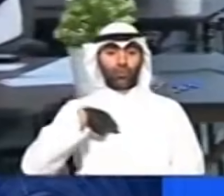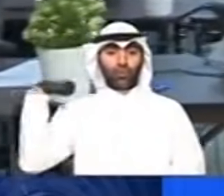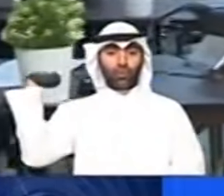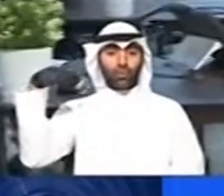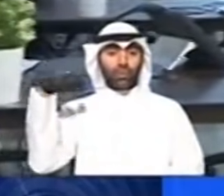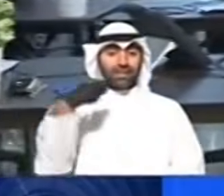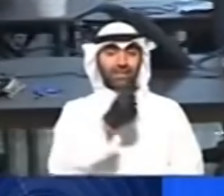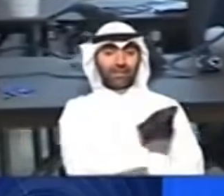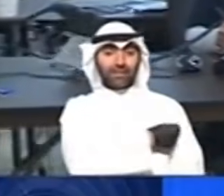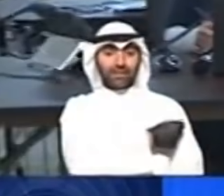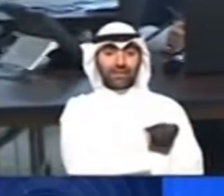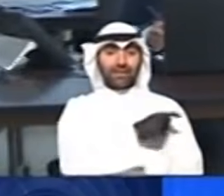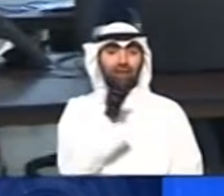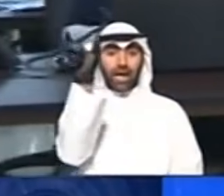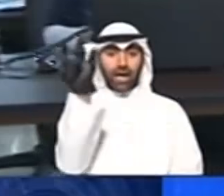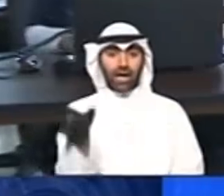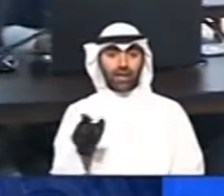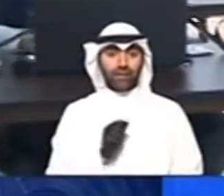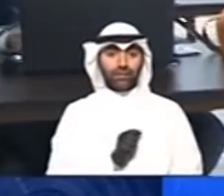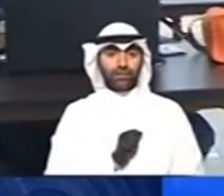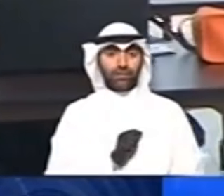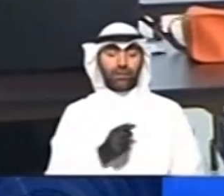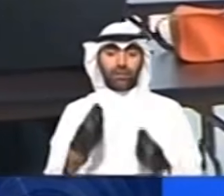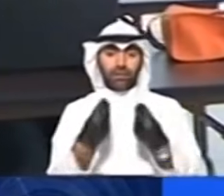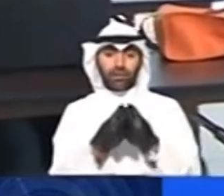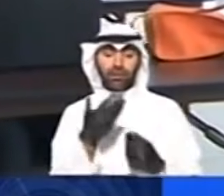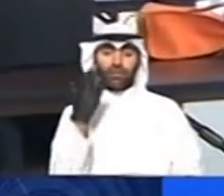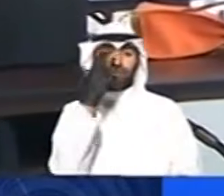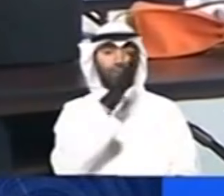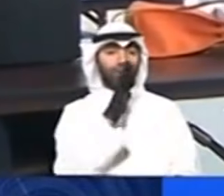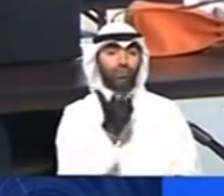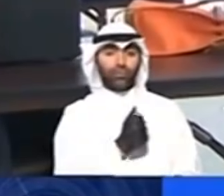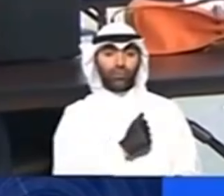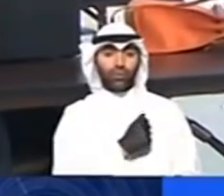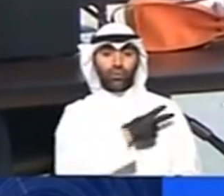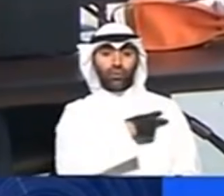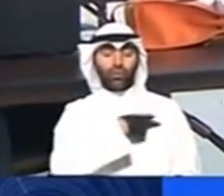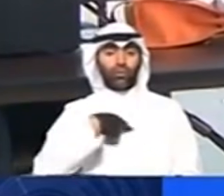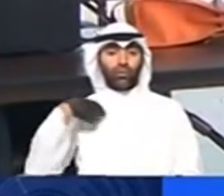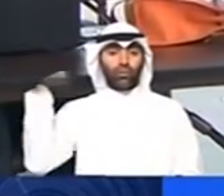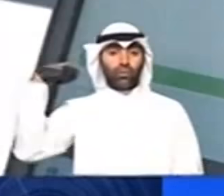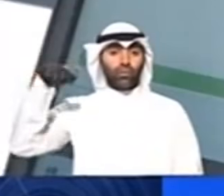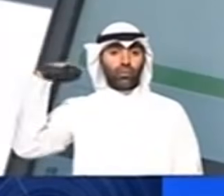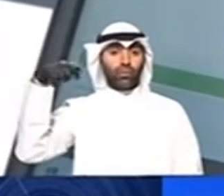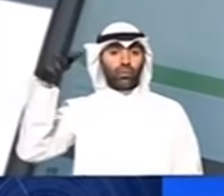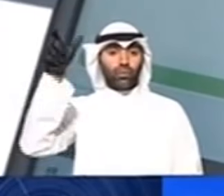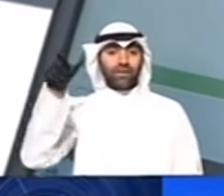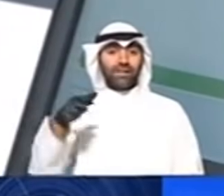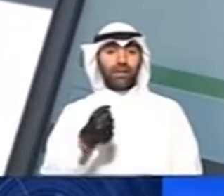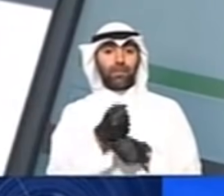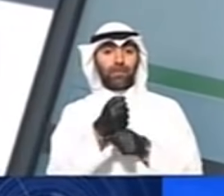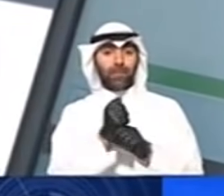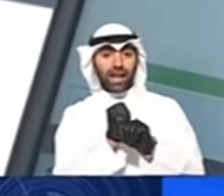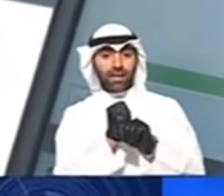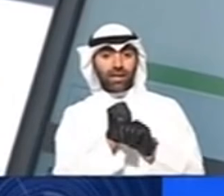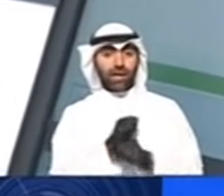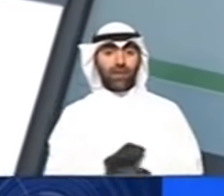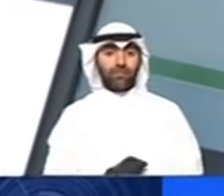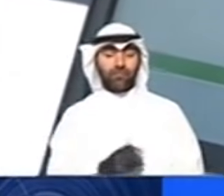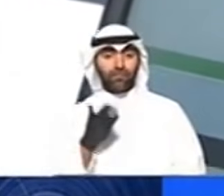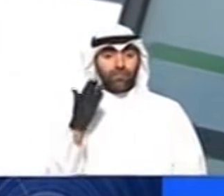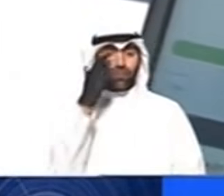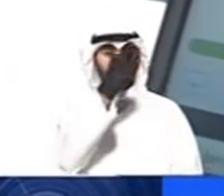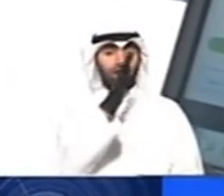دكتور باسل حمود الصباح، ومعالي وزير الدولة لشؤون البلدية ورئيس فريق الدعم التكنولوجي الخاص